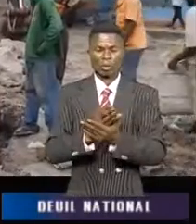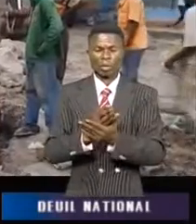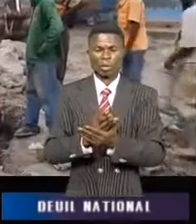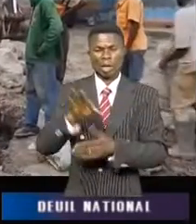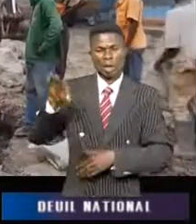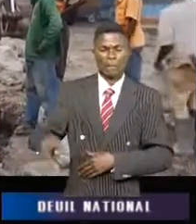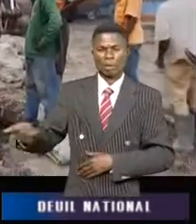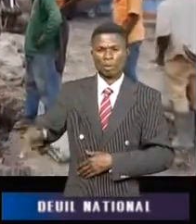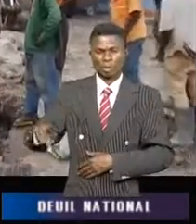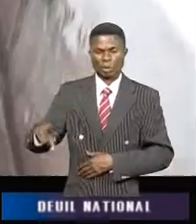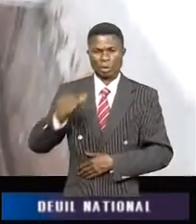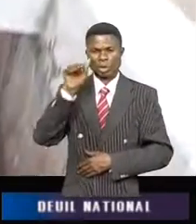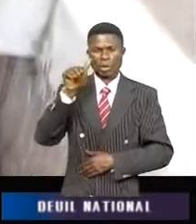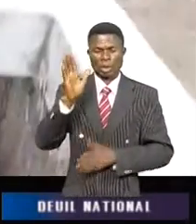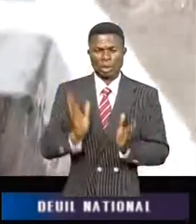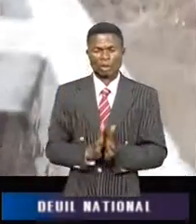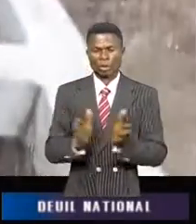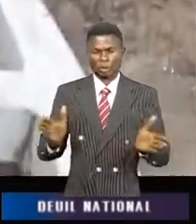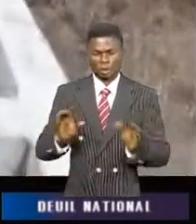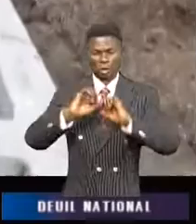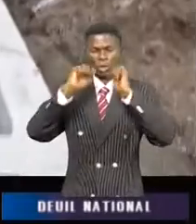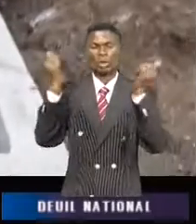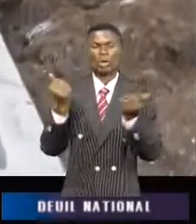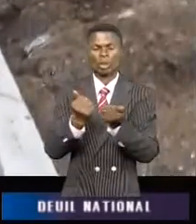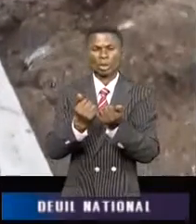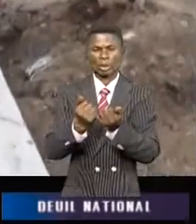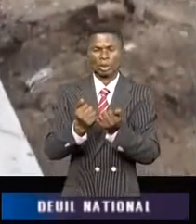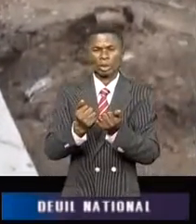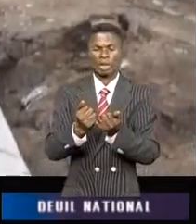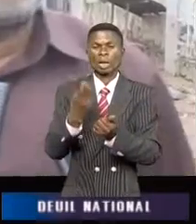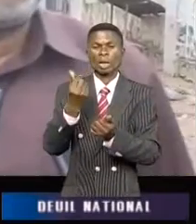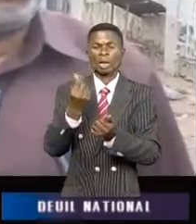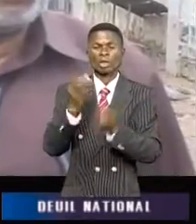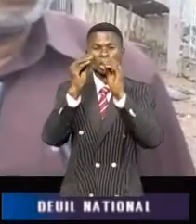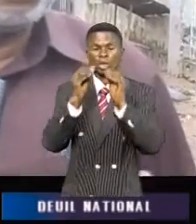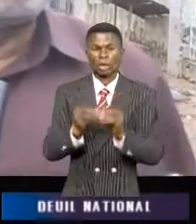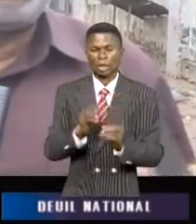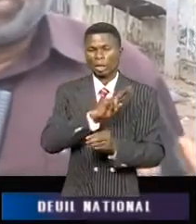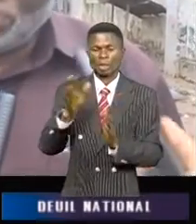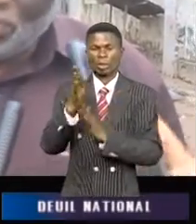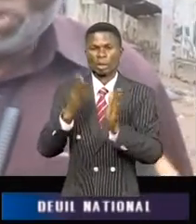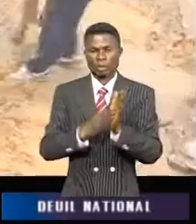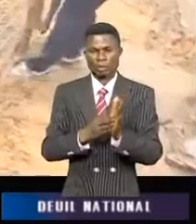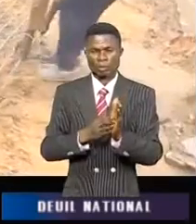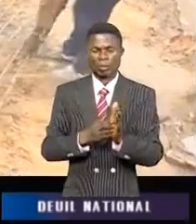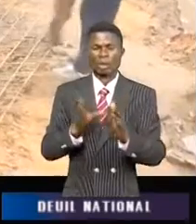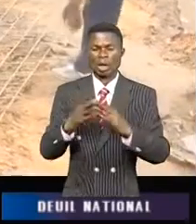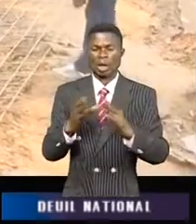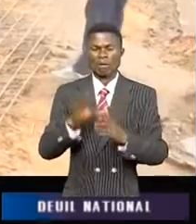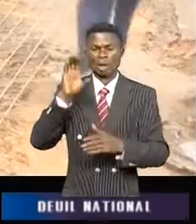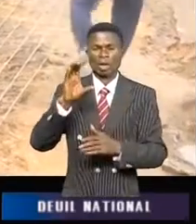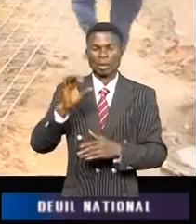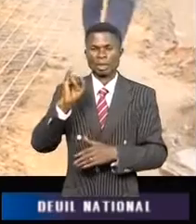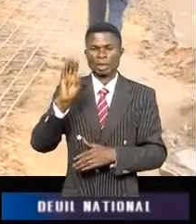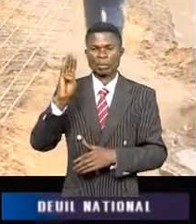provinces. Selon le directeur général adjoint de Grec 7, Stéphane Mundadi, le montage financier a été effectué depuis 2019 avec les concours de la banque